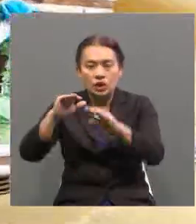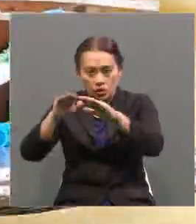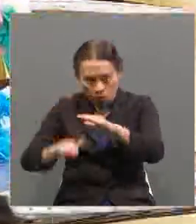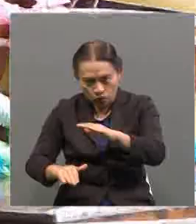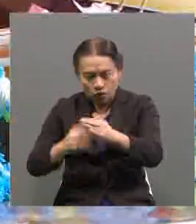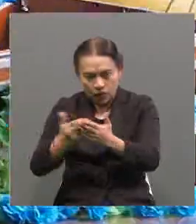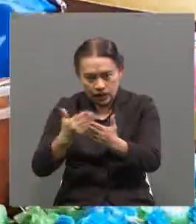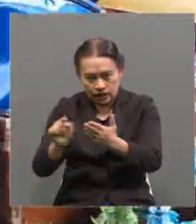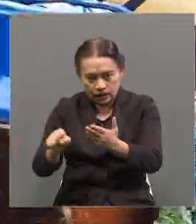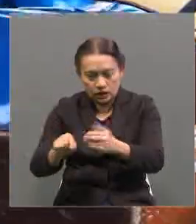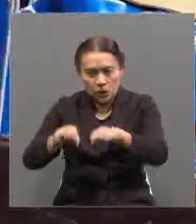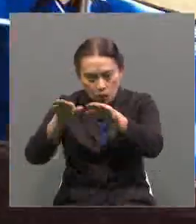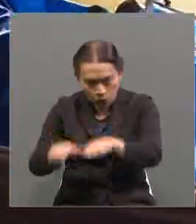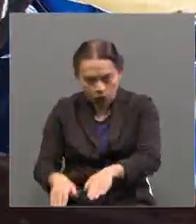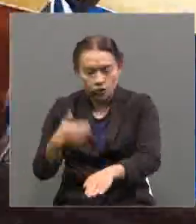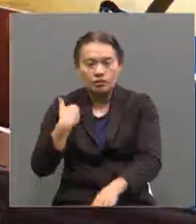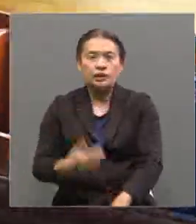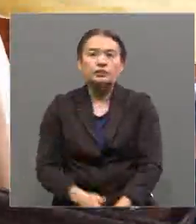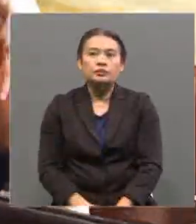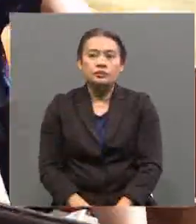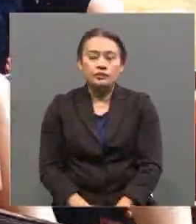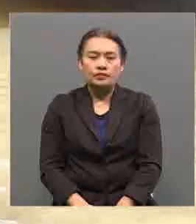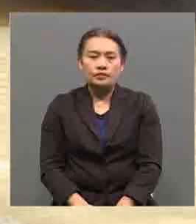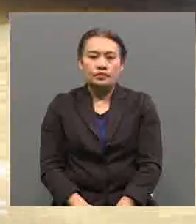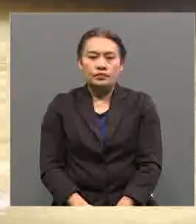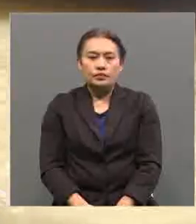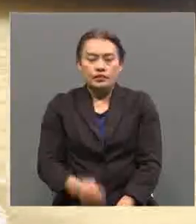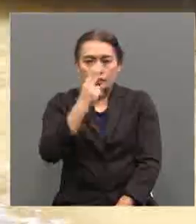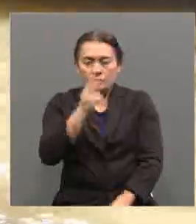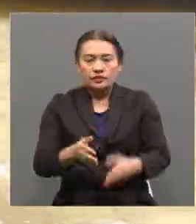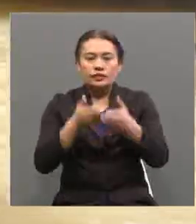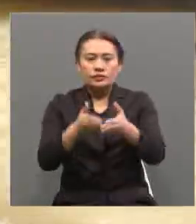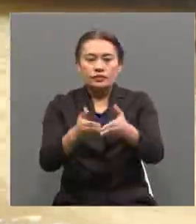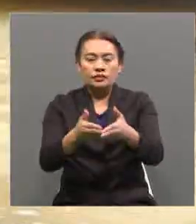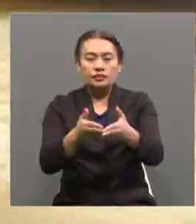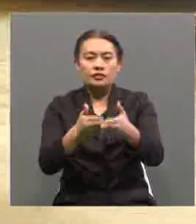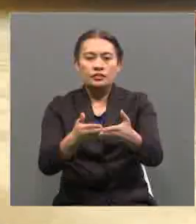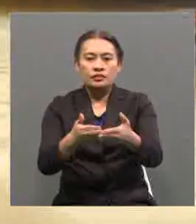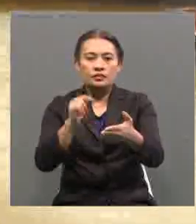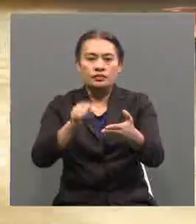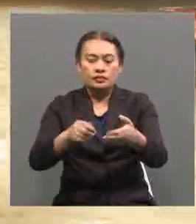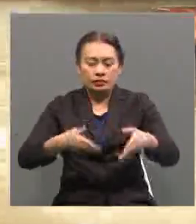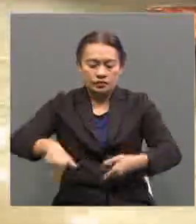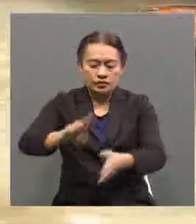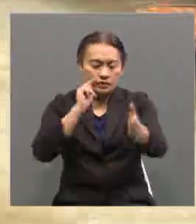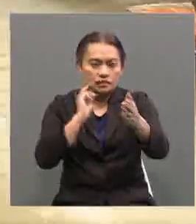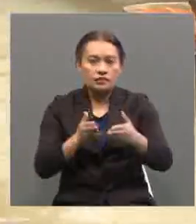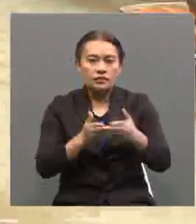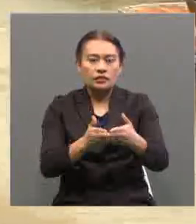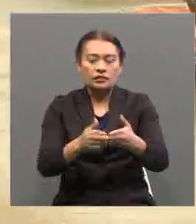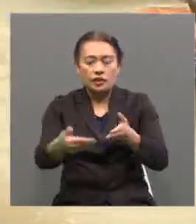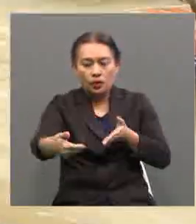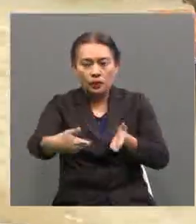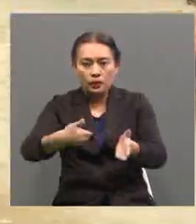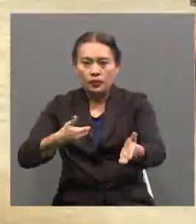และดูบรรยากาศนี้นะคะคือผู้ให้บริการเรือล่องดูบรรยากาศเนี่ยก็คึกคัก